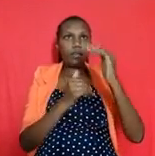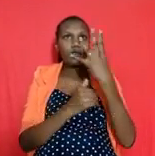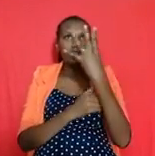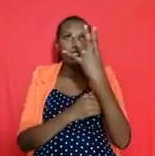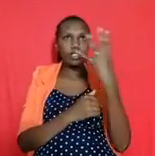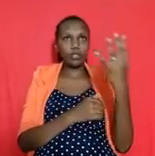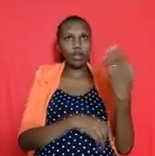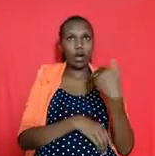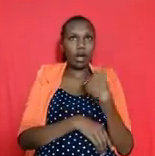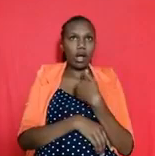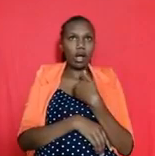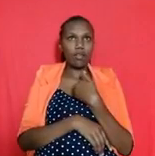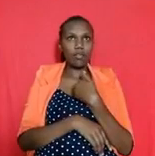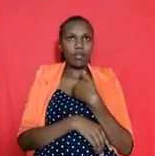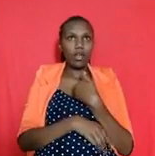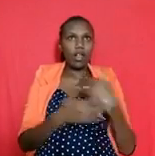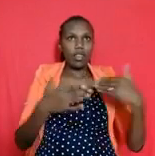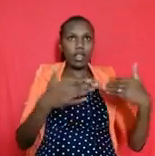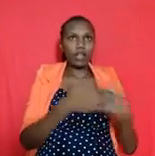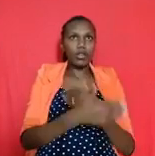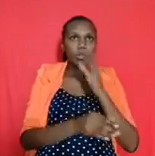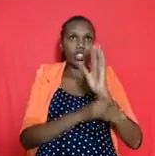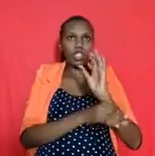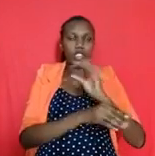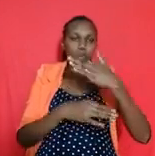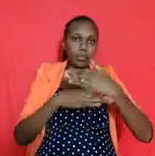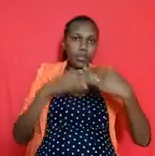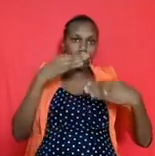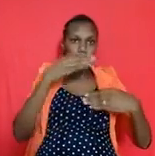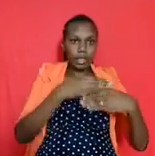44 twina new sanctuary building